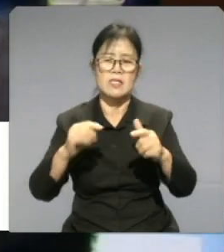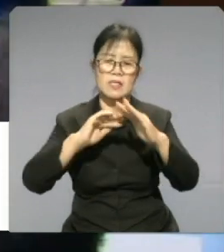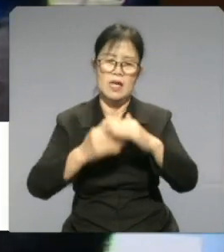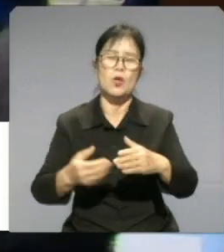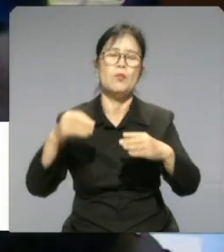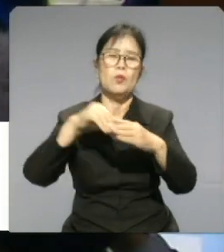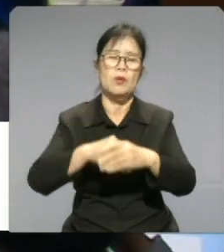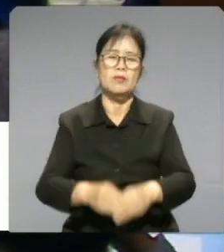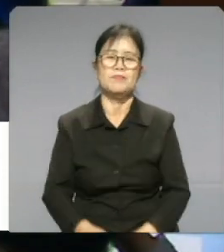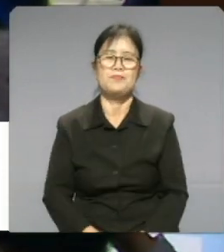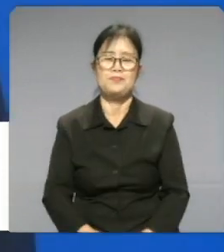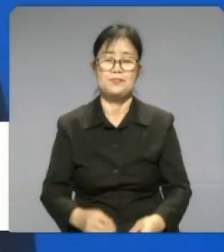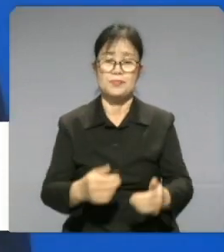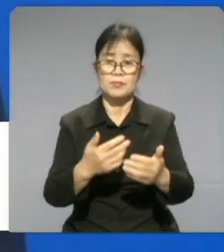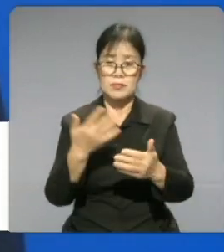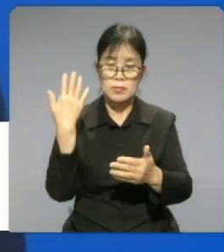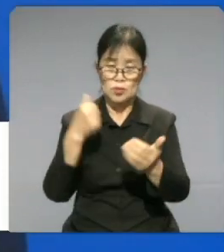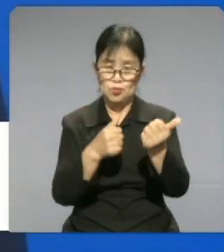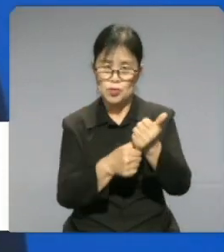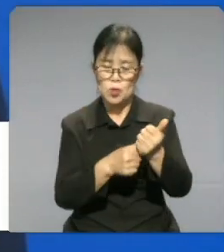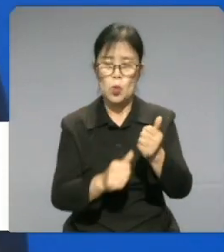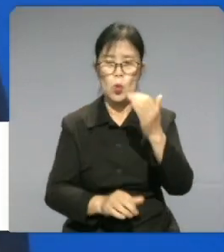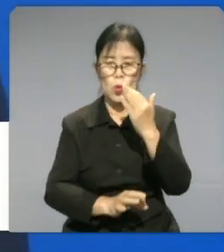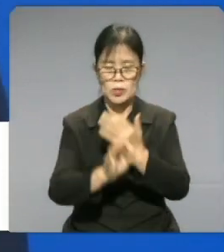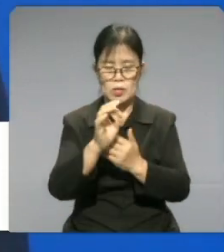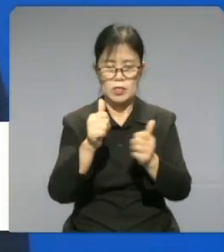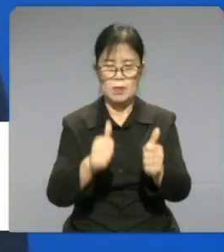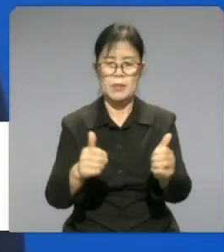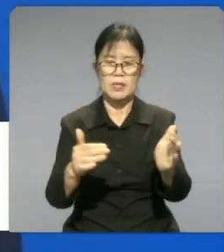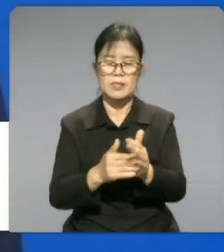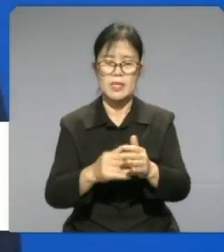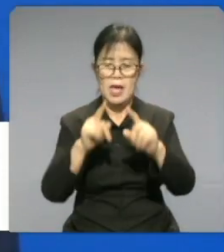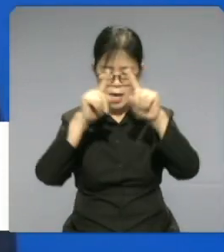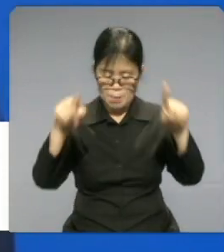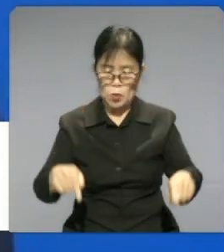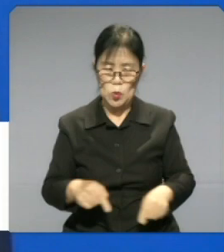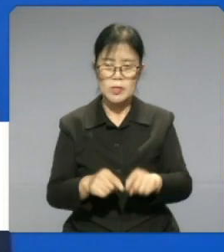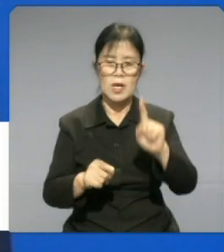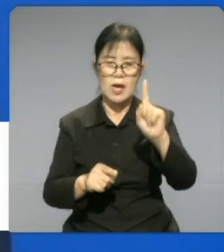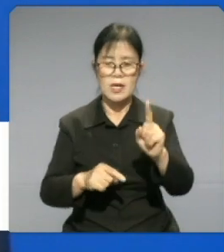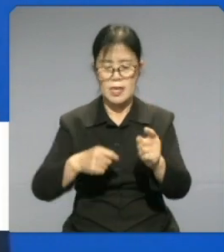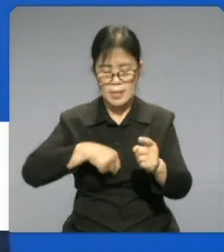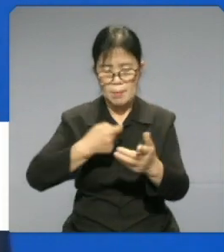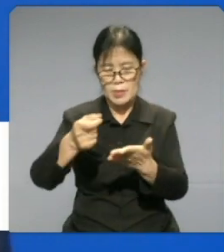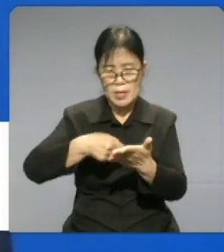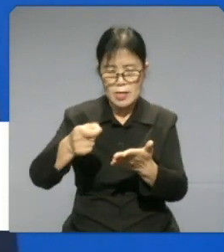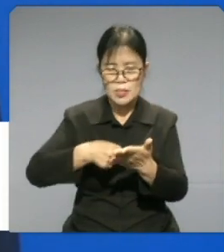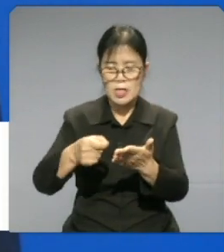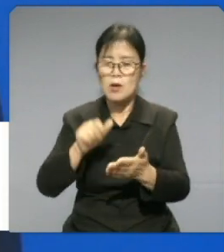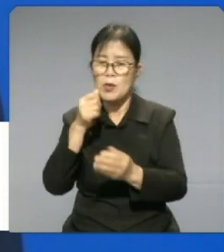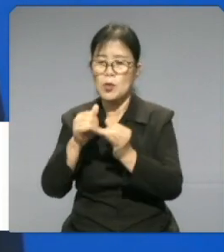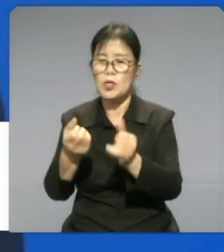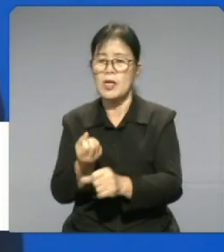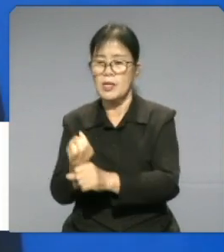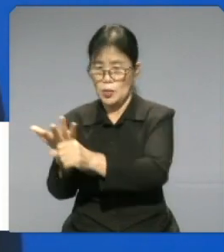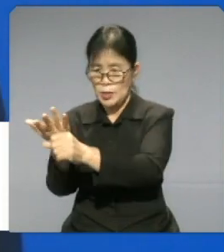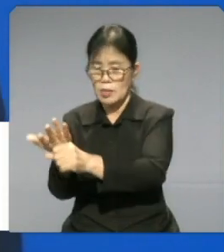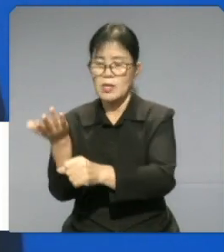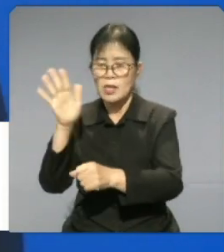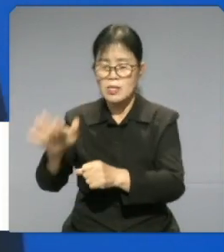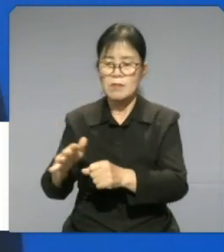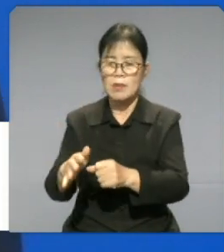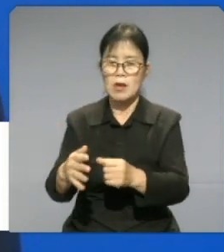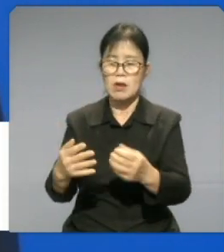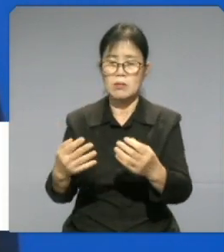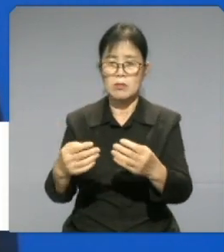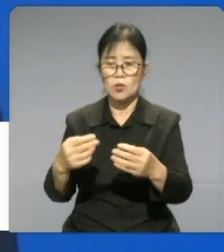전해졌습니다. 이 전 부지사는 오늘 오전 재판이 끝나자 A4용지 한 장 분량의 자필 탄원서를 변호인에게 전달했지만